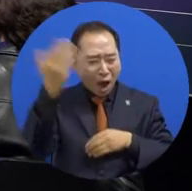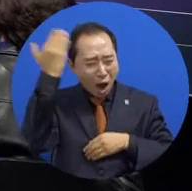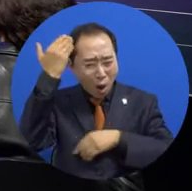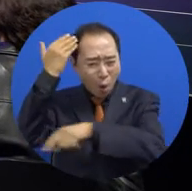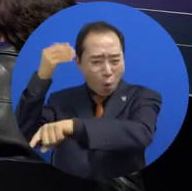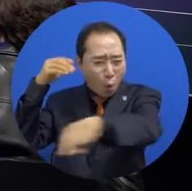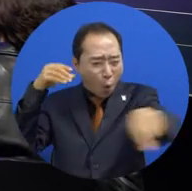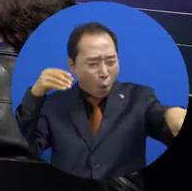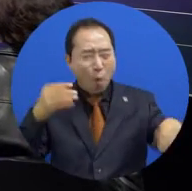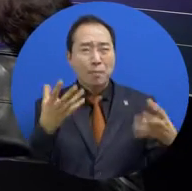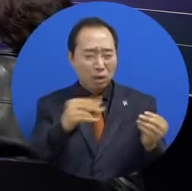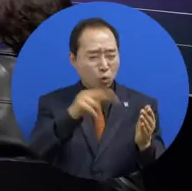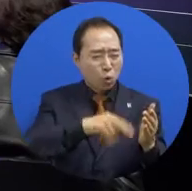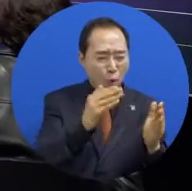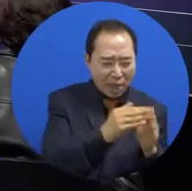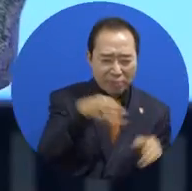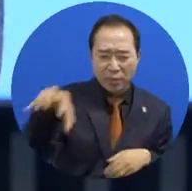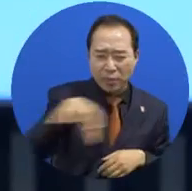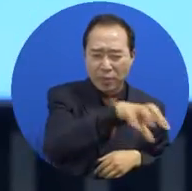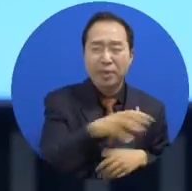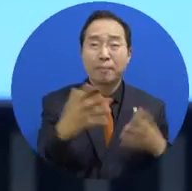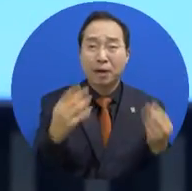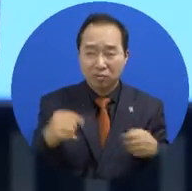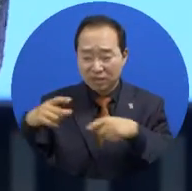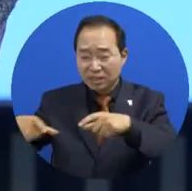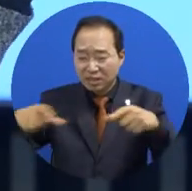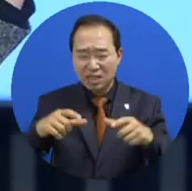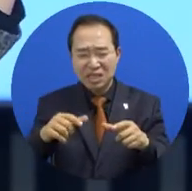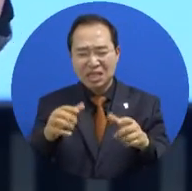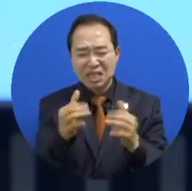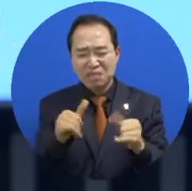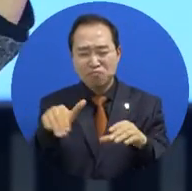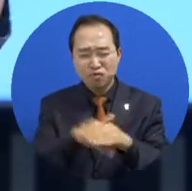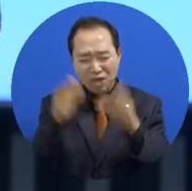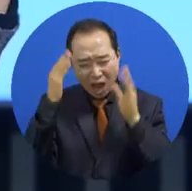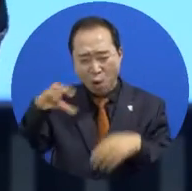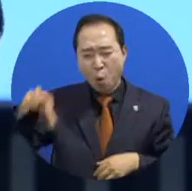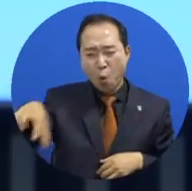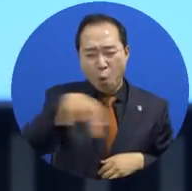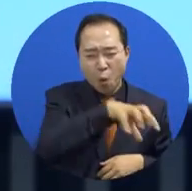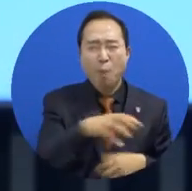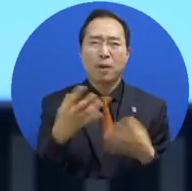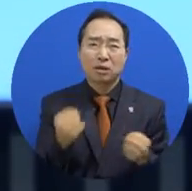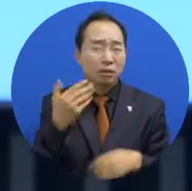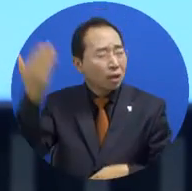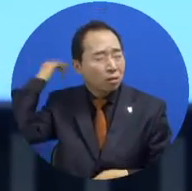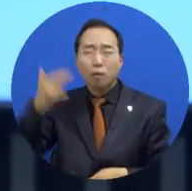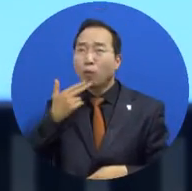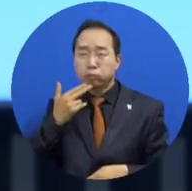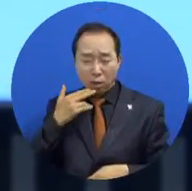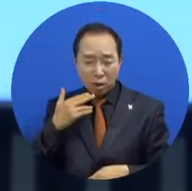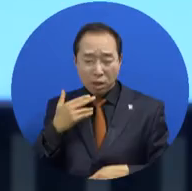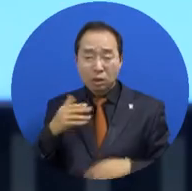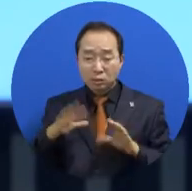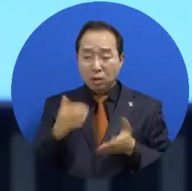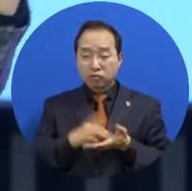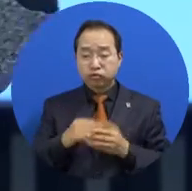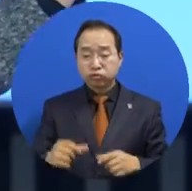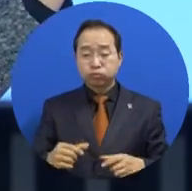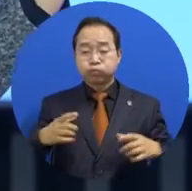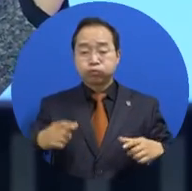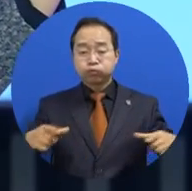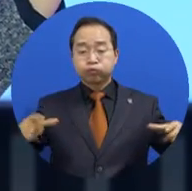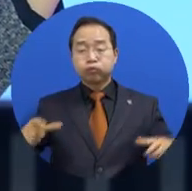늘어나서 도서관도 너무 많아졌고 그 다음에 지역사회에도 인문학 공간이 옛날엔 상상할 수 없을